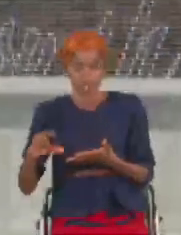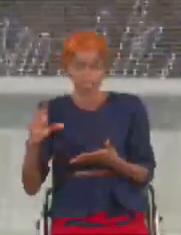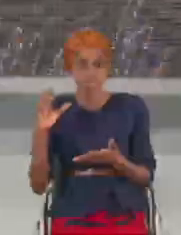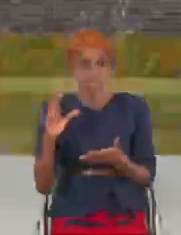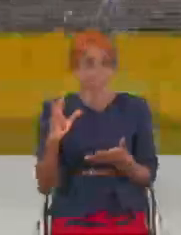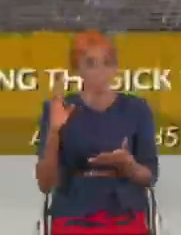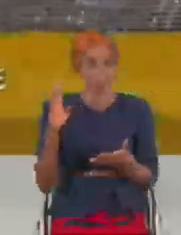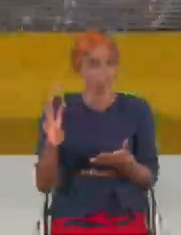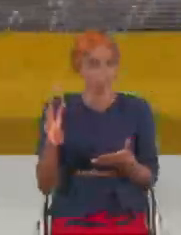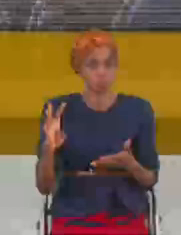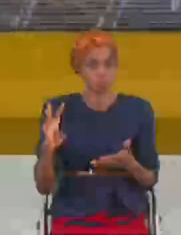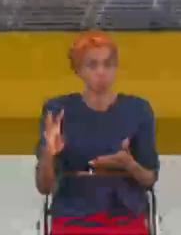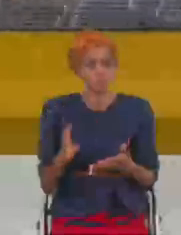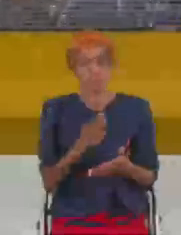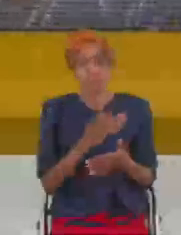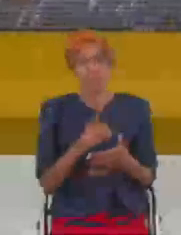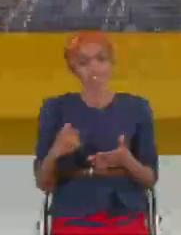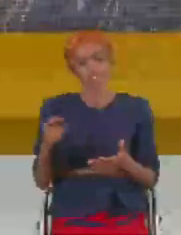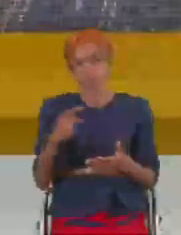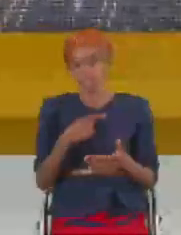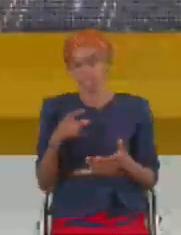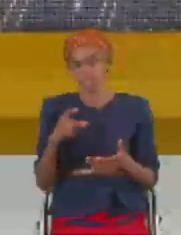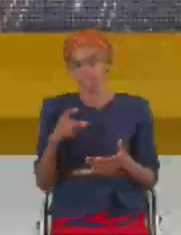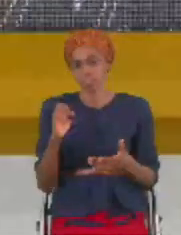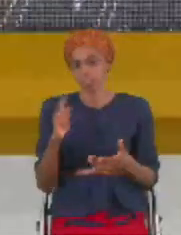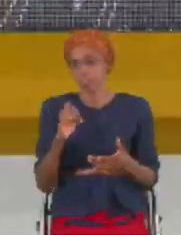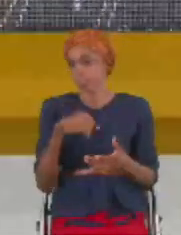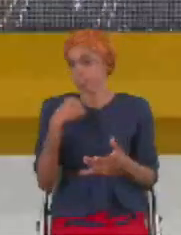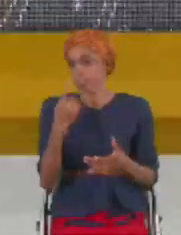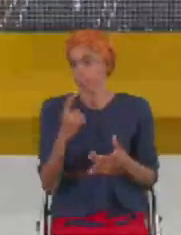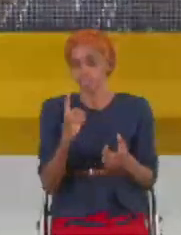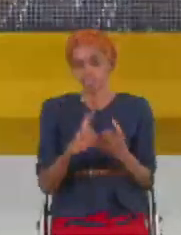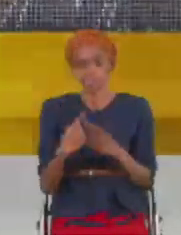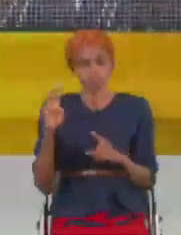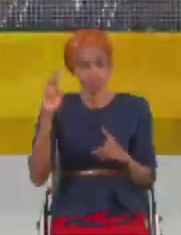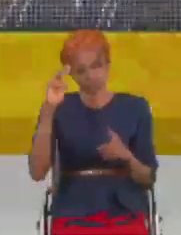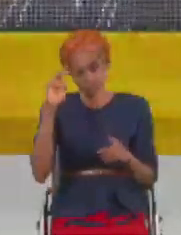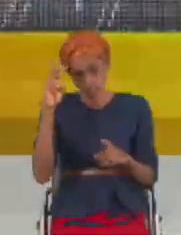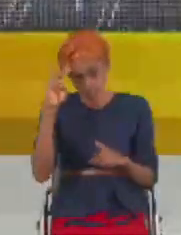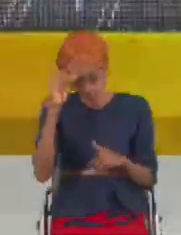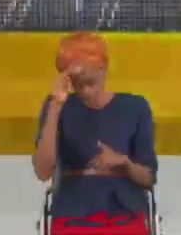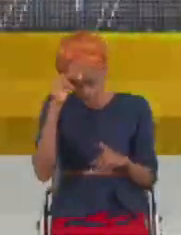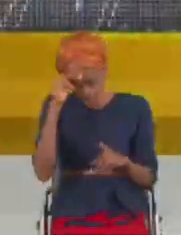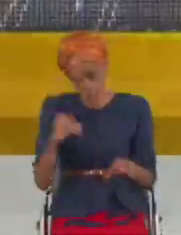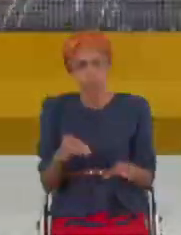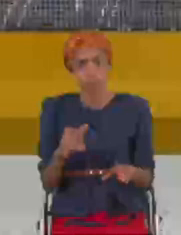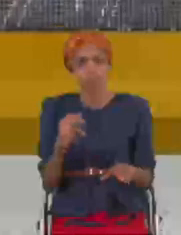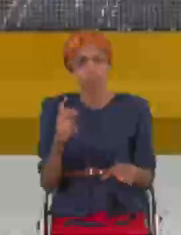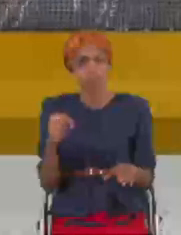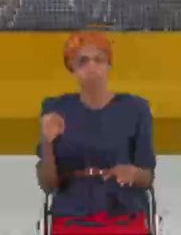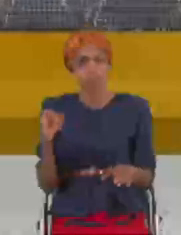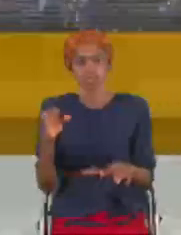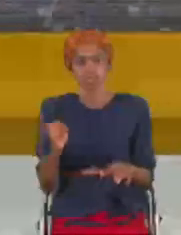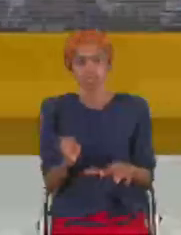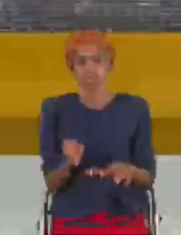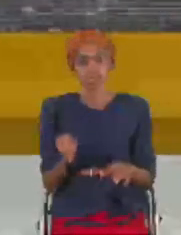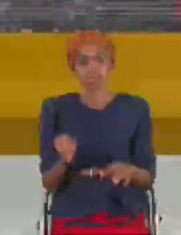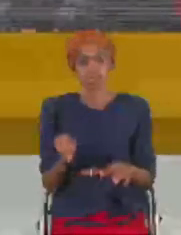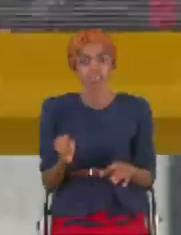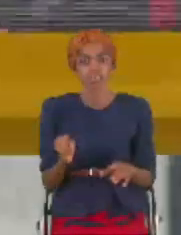1,2634 pierre lui dit est né jésus christ te